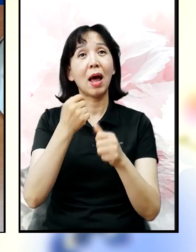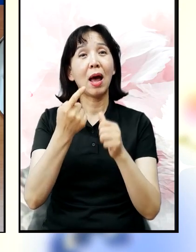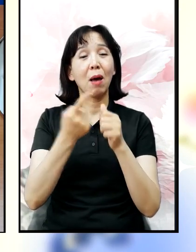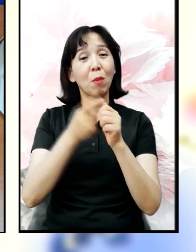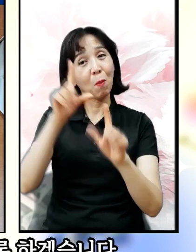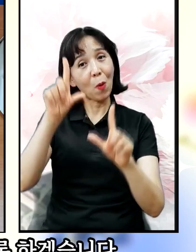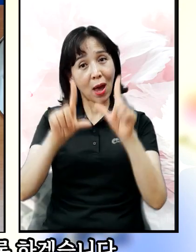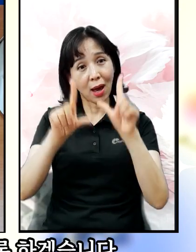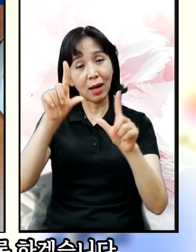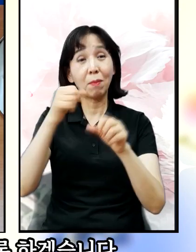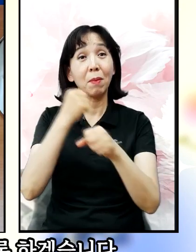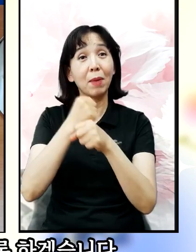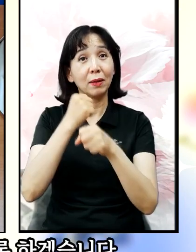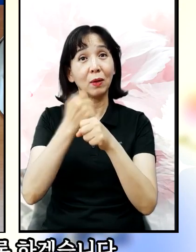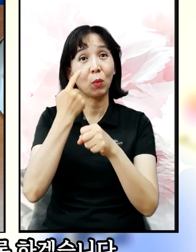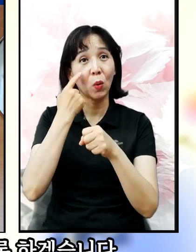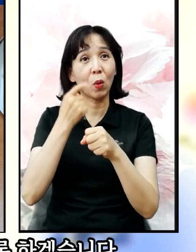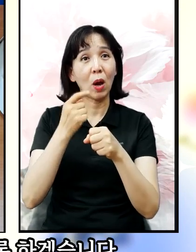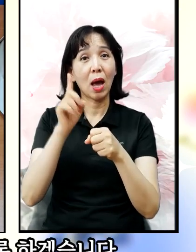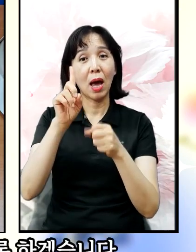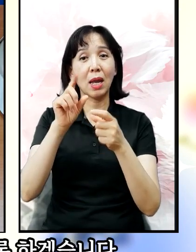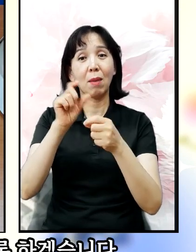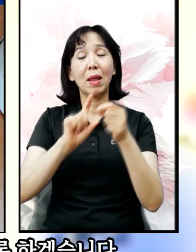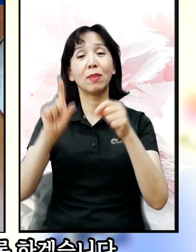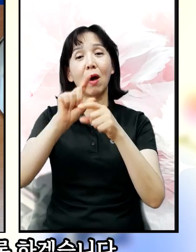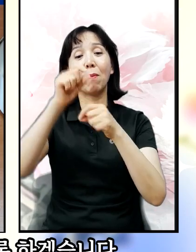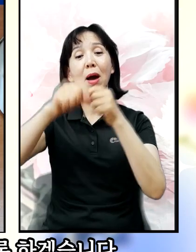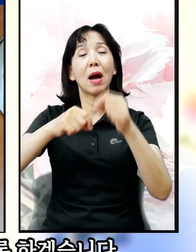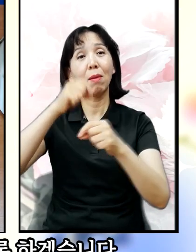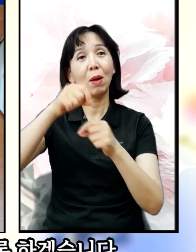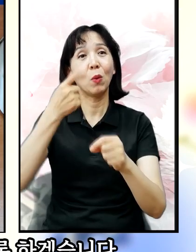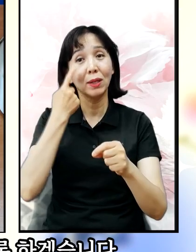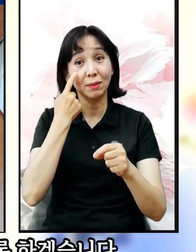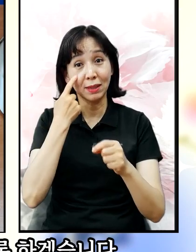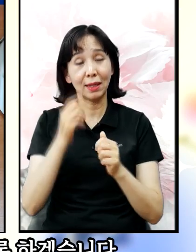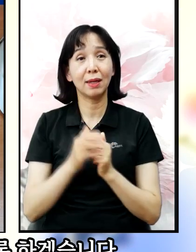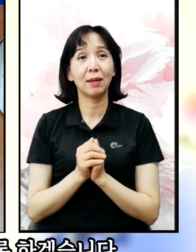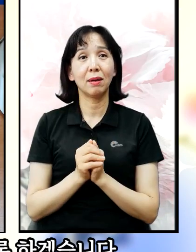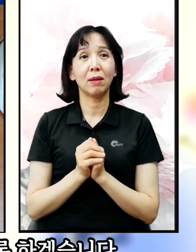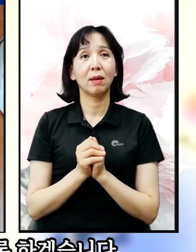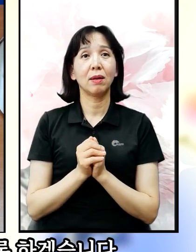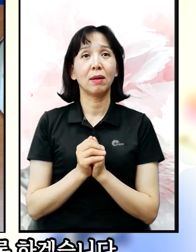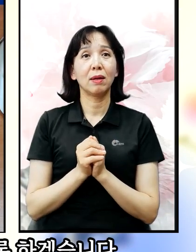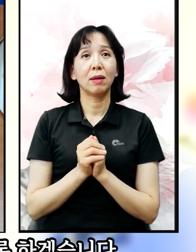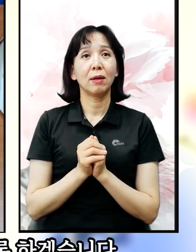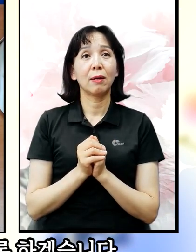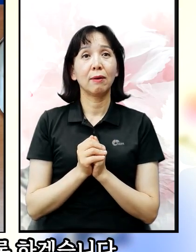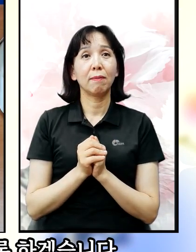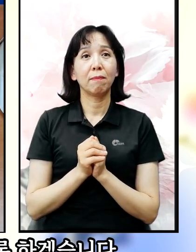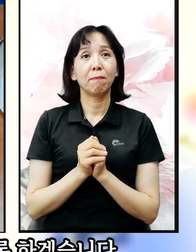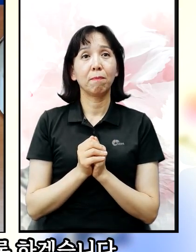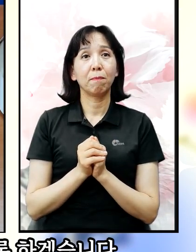한번 잡아 보세요. 모양을. 저는 한 바퀴만 더 감아 주도록 하겠습니다.